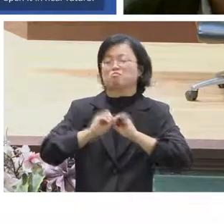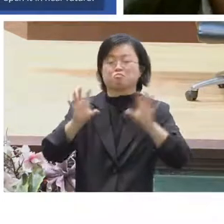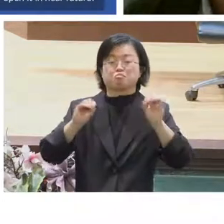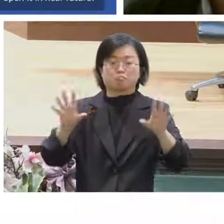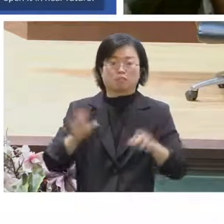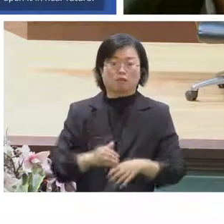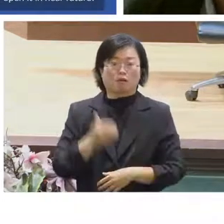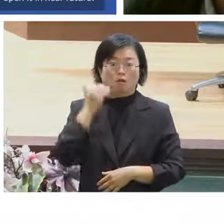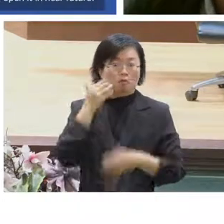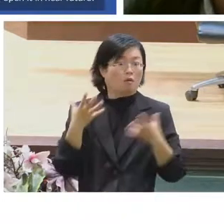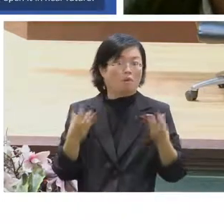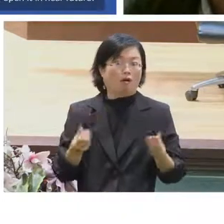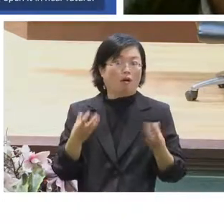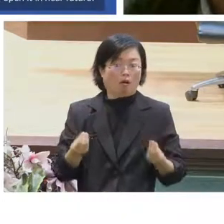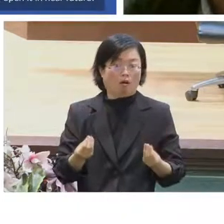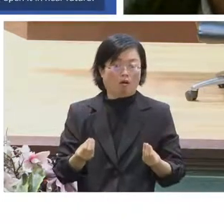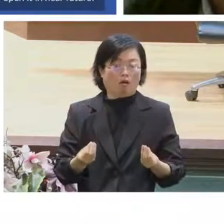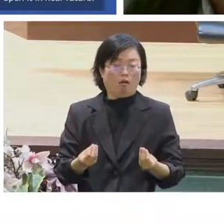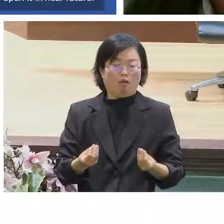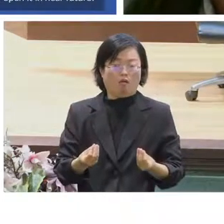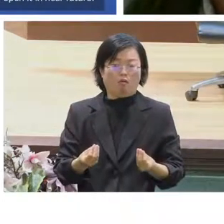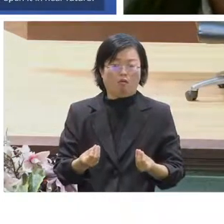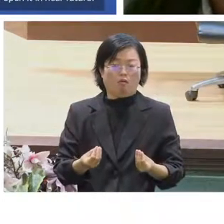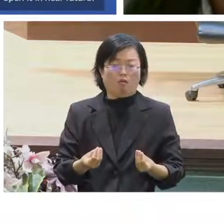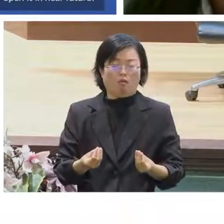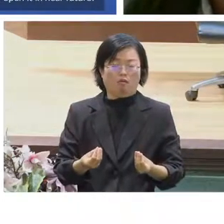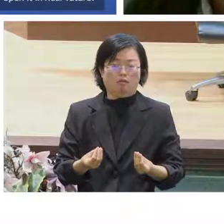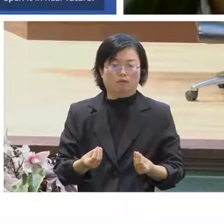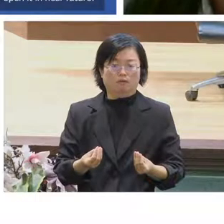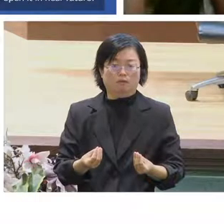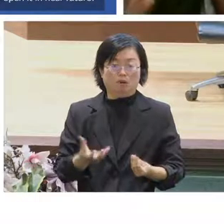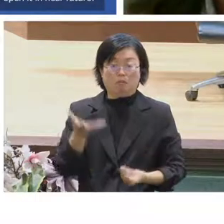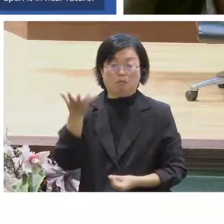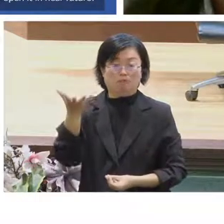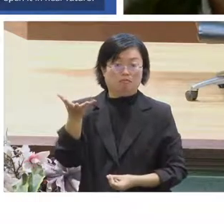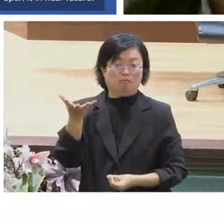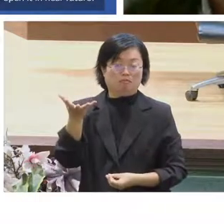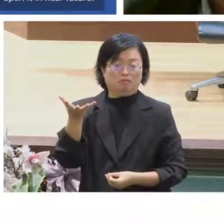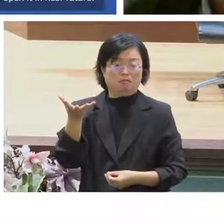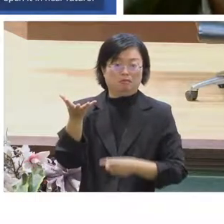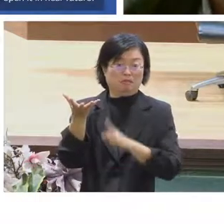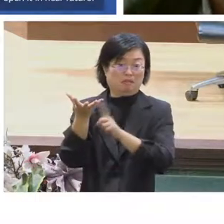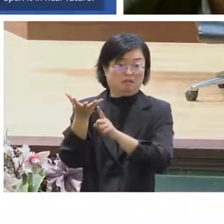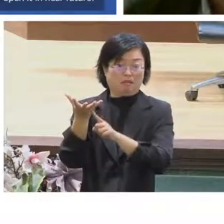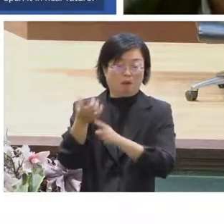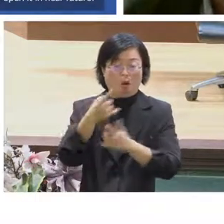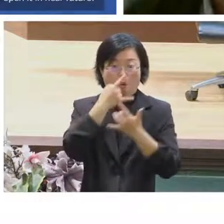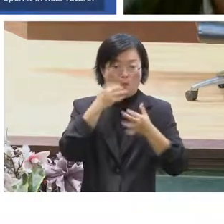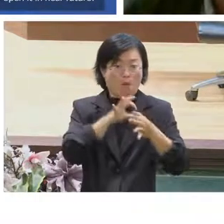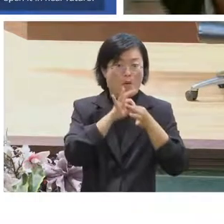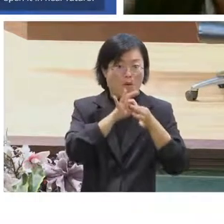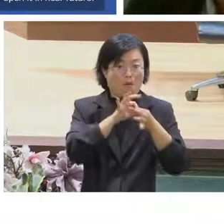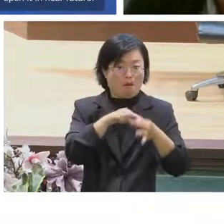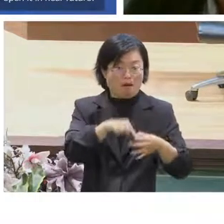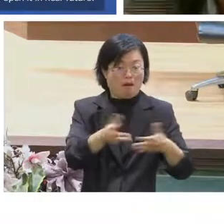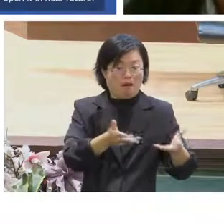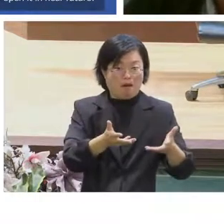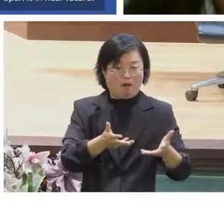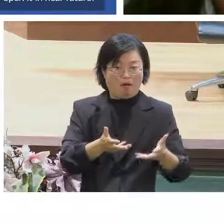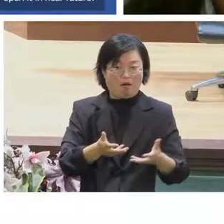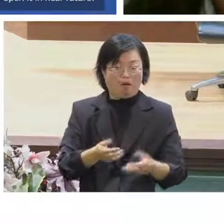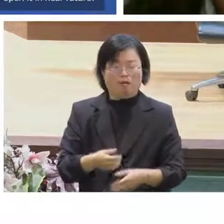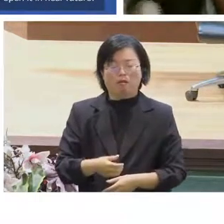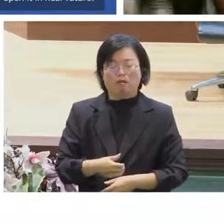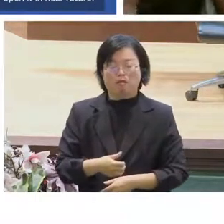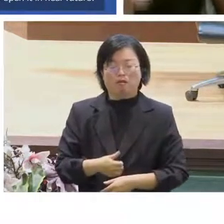不是这样的话，其实很多时候我们关注的事情就是自己研究的事情是没有人再